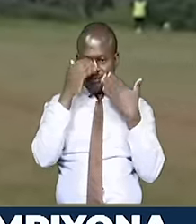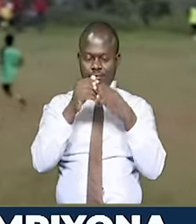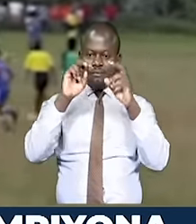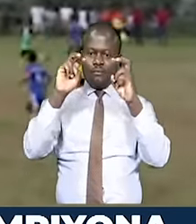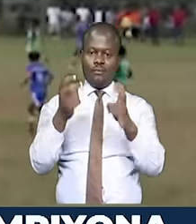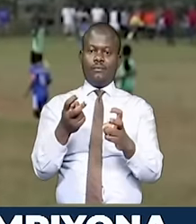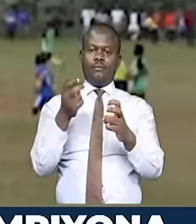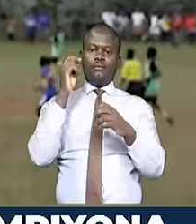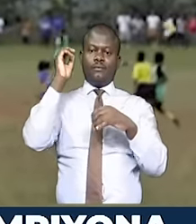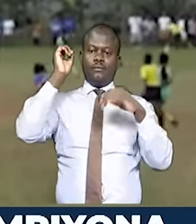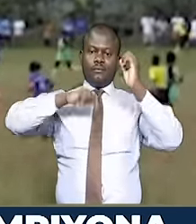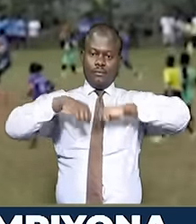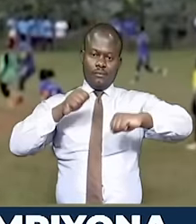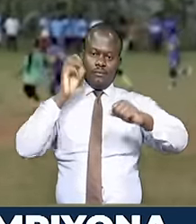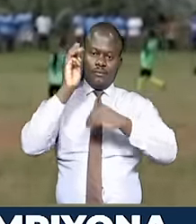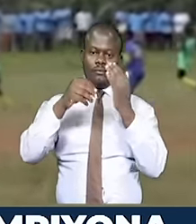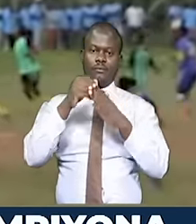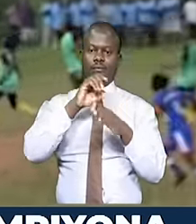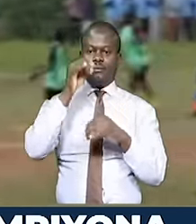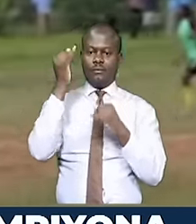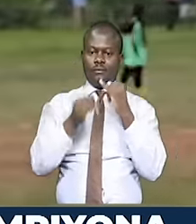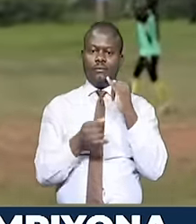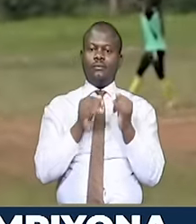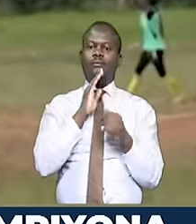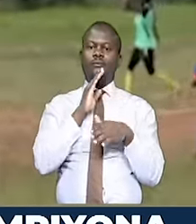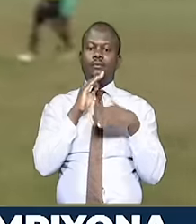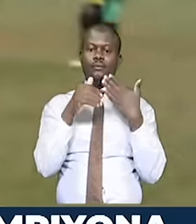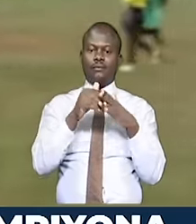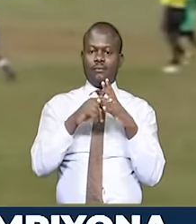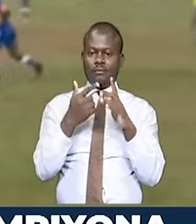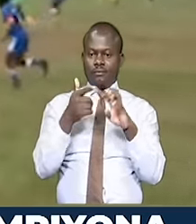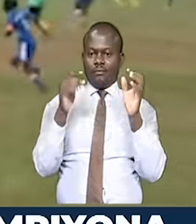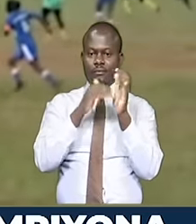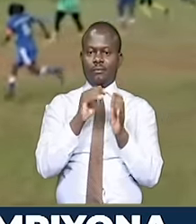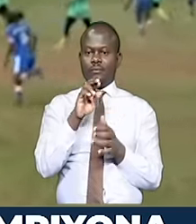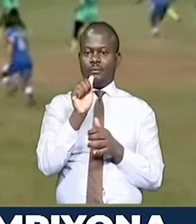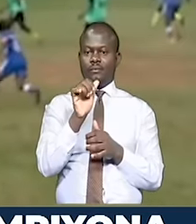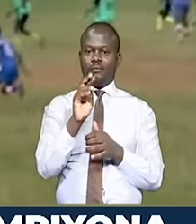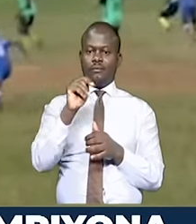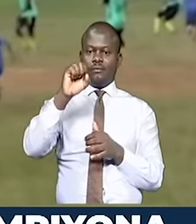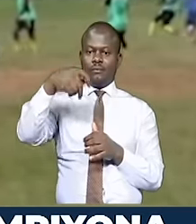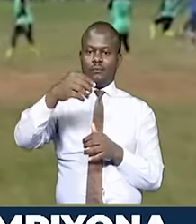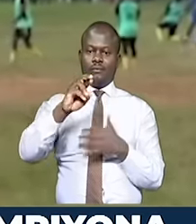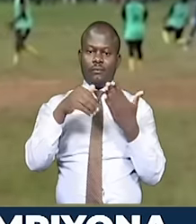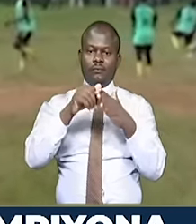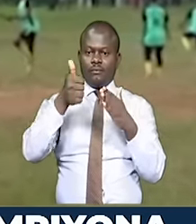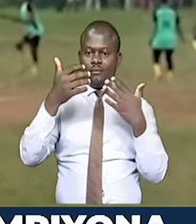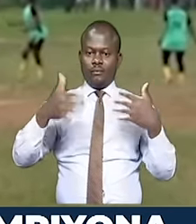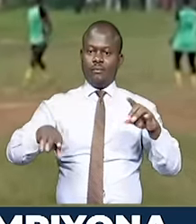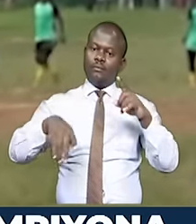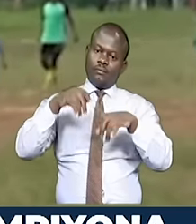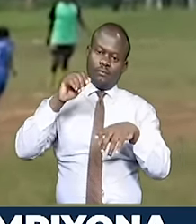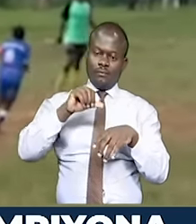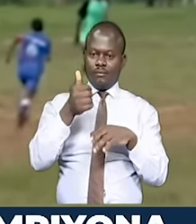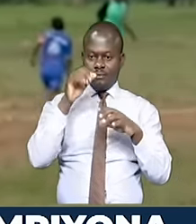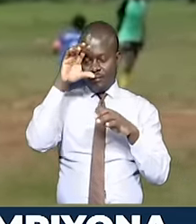championa izasozwa muri weekend y'iki cyumweru twatangiye ariko Rayon Sport yo yamaze gutwara igikombe gisigaye